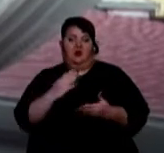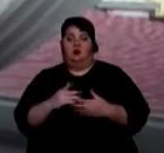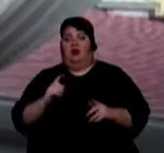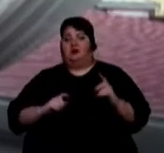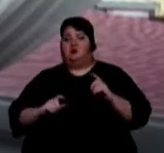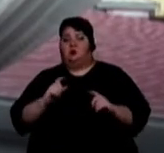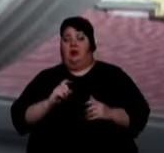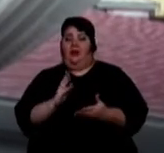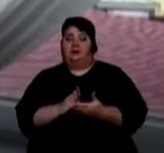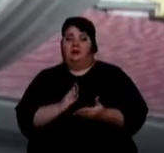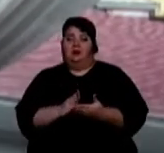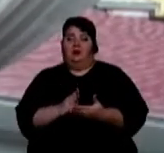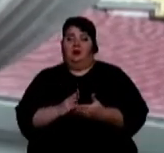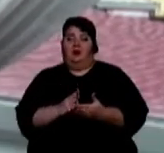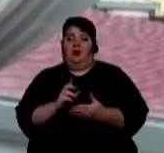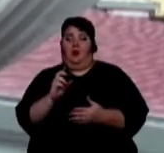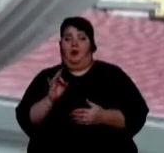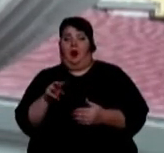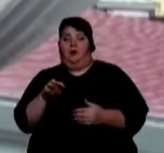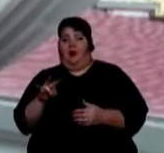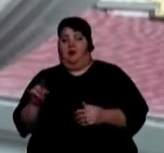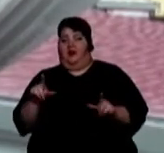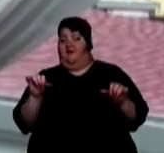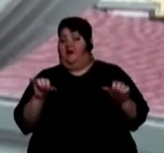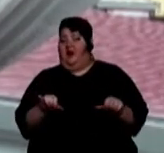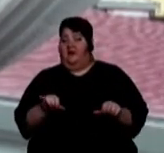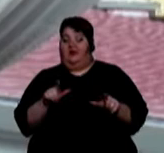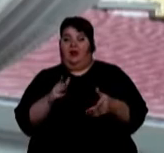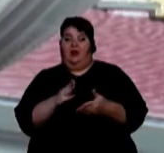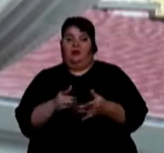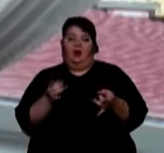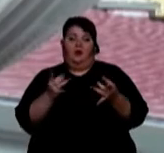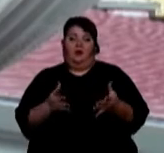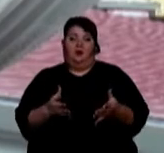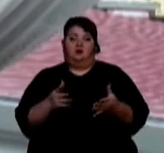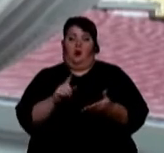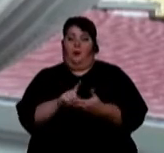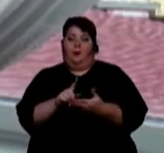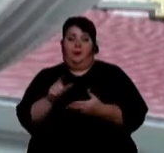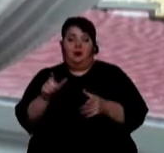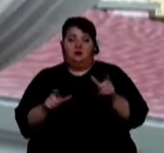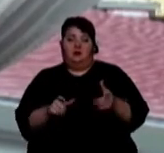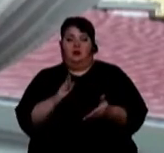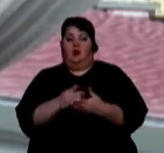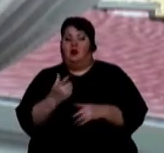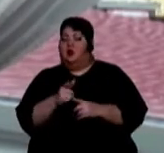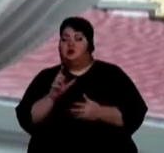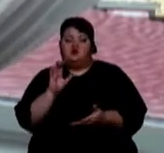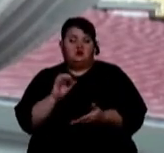є бармени в кафе, є просто пенсіонери, є дуже